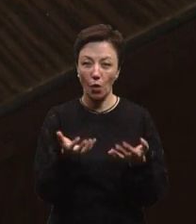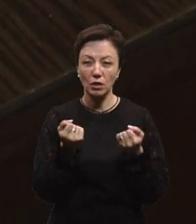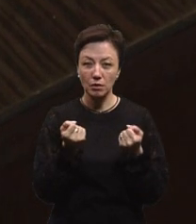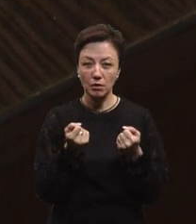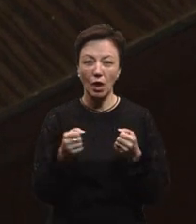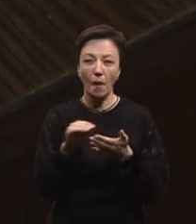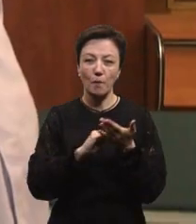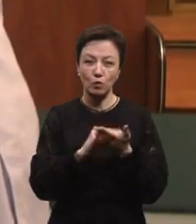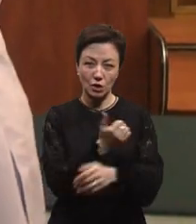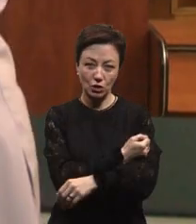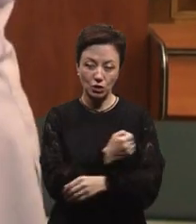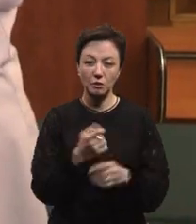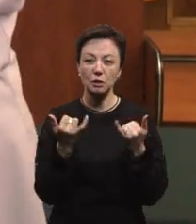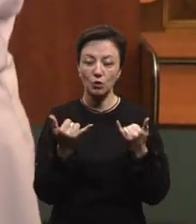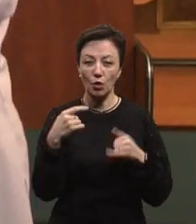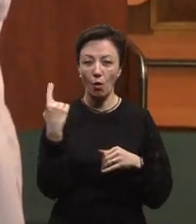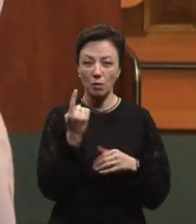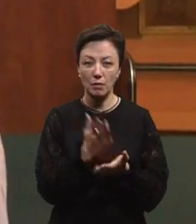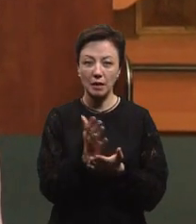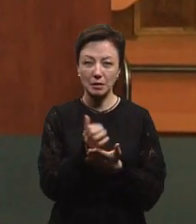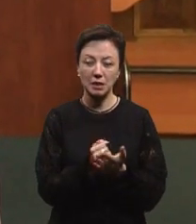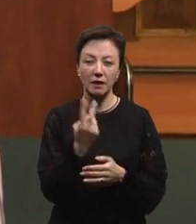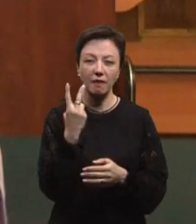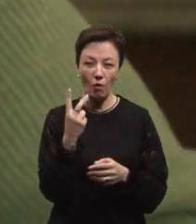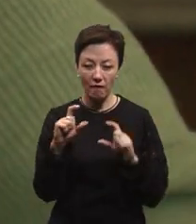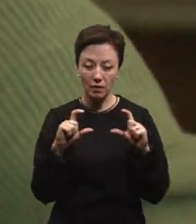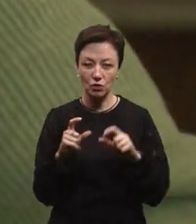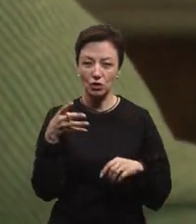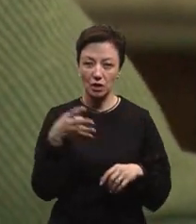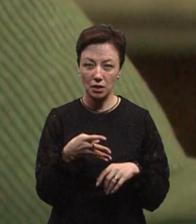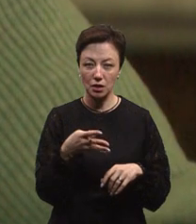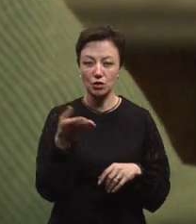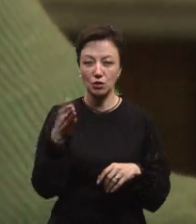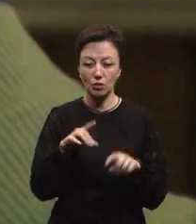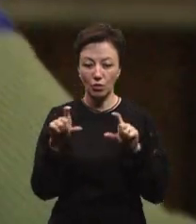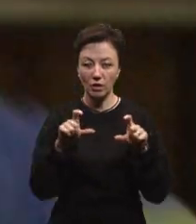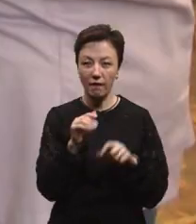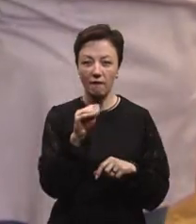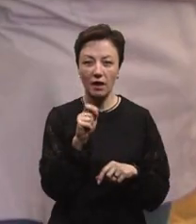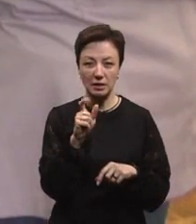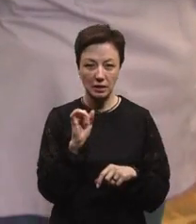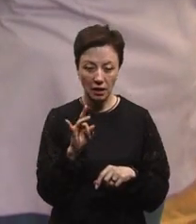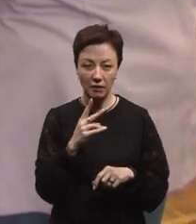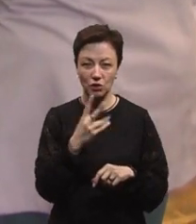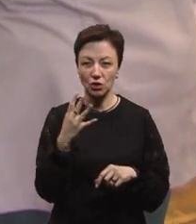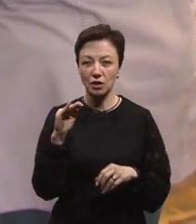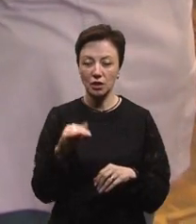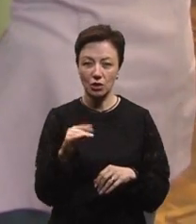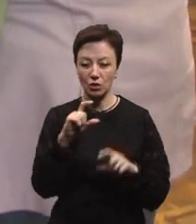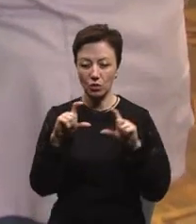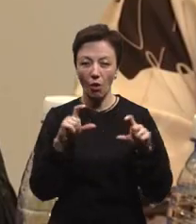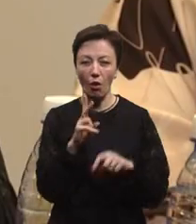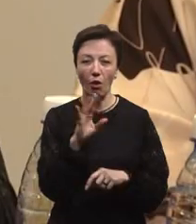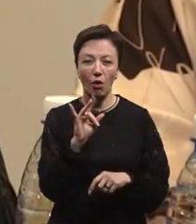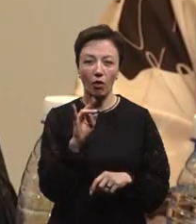бустерні щеплення на сьогодні область має запаси двох вакцин 4 тисячі доз препарату файзер та 24 тисячі доз